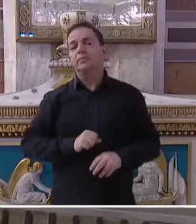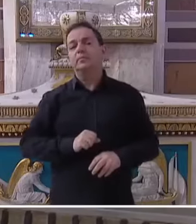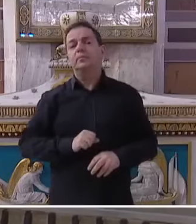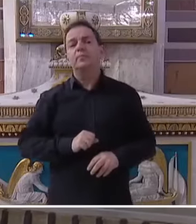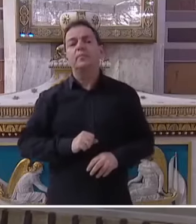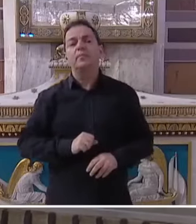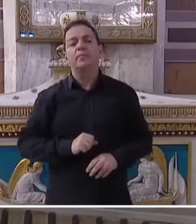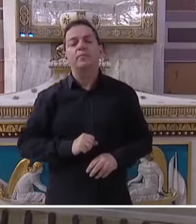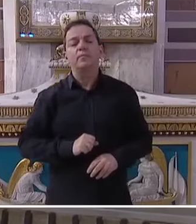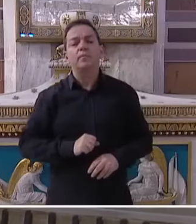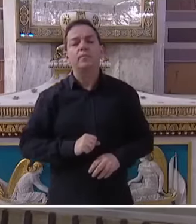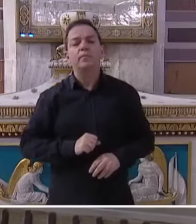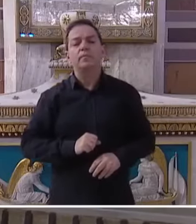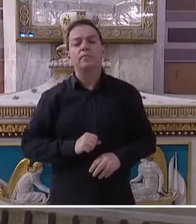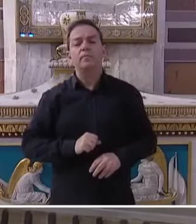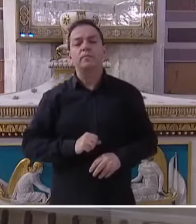Ισραήλ».